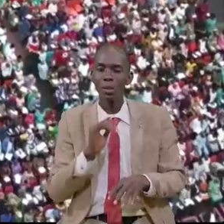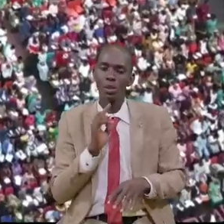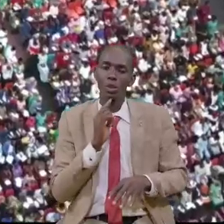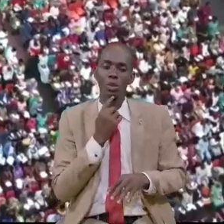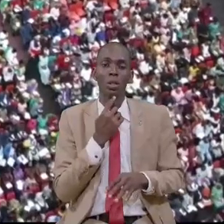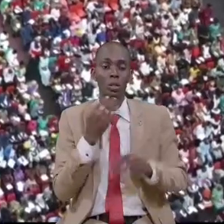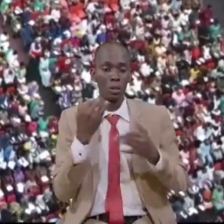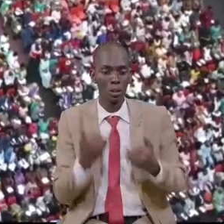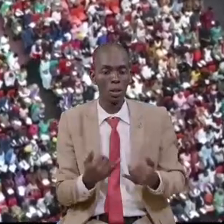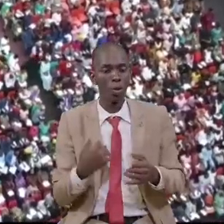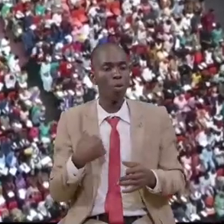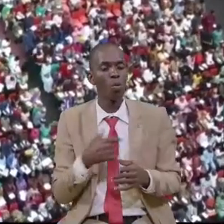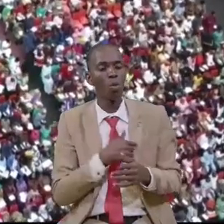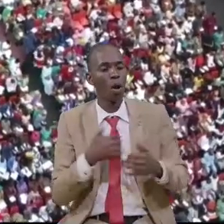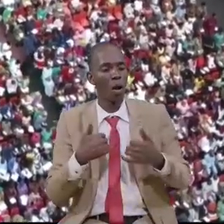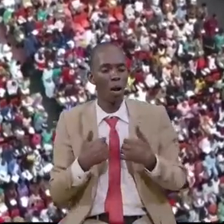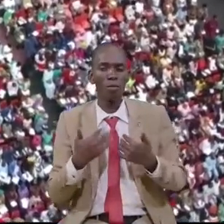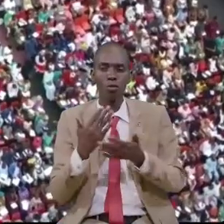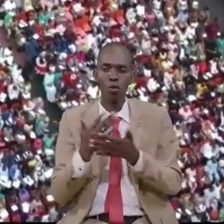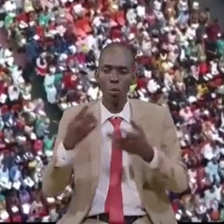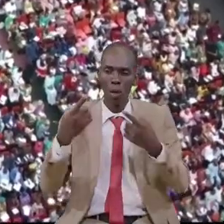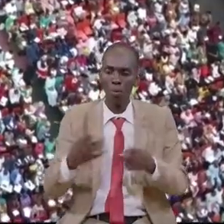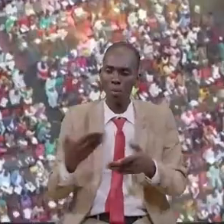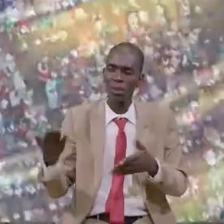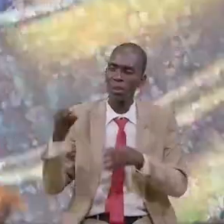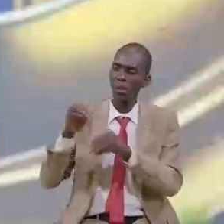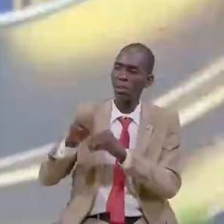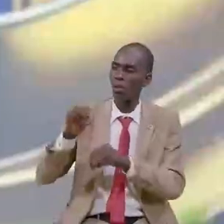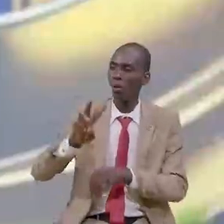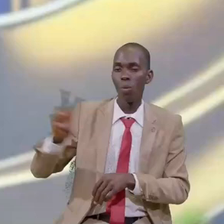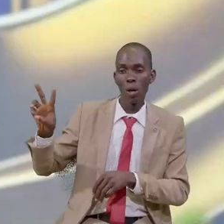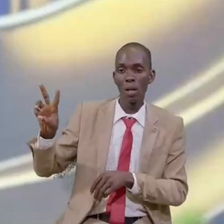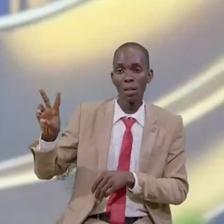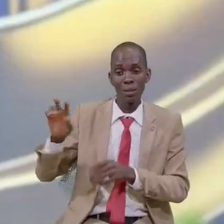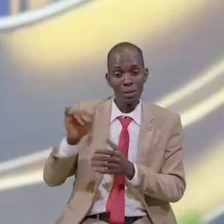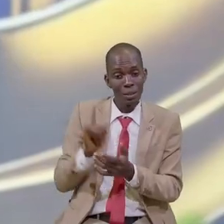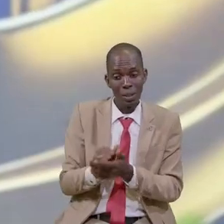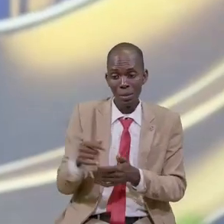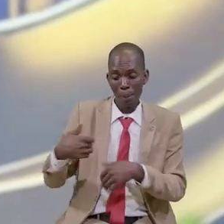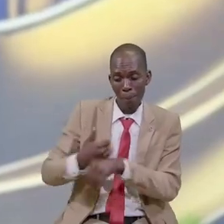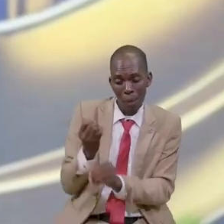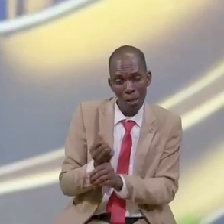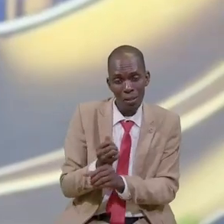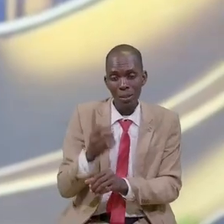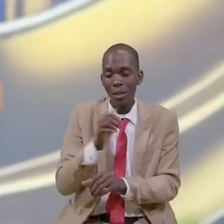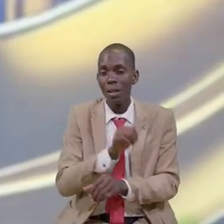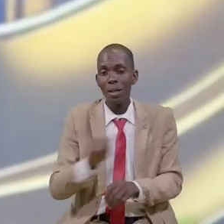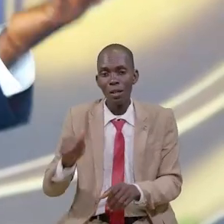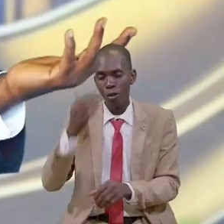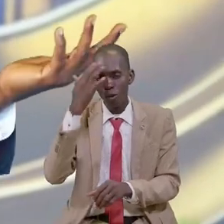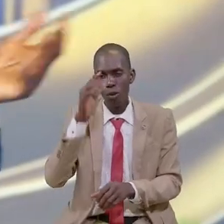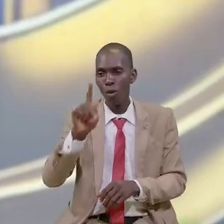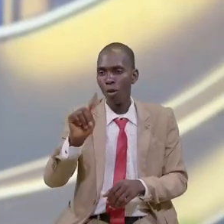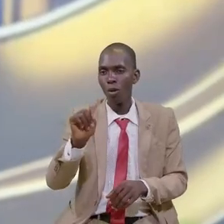là-bas, à l'Occident, ils ont des tunnels qui passe sous la mer. Et